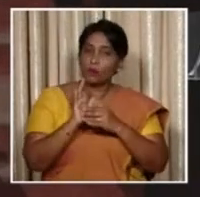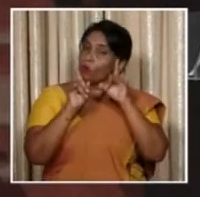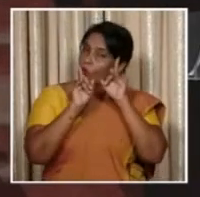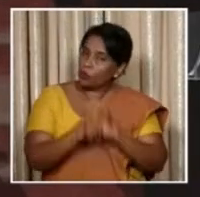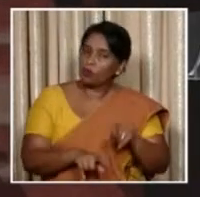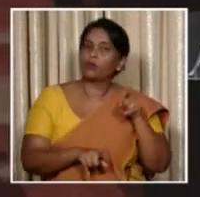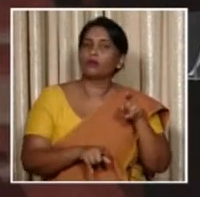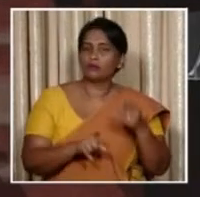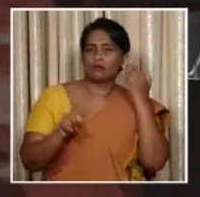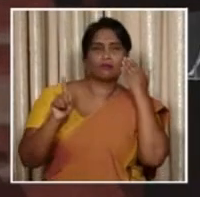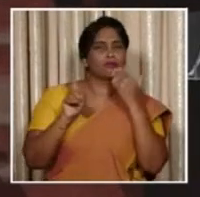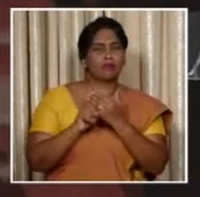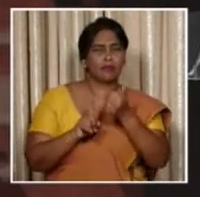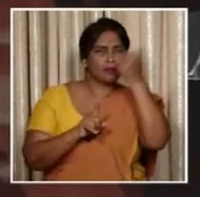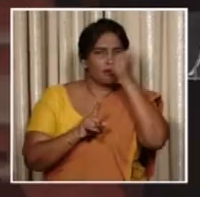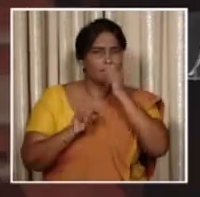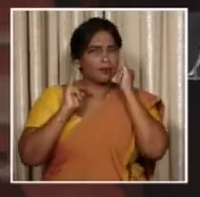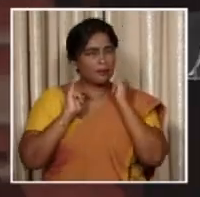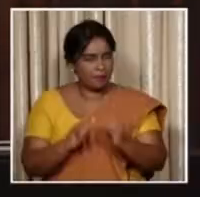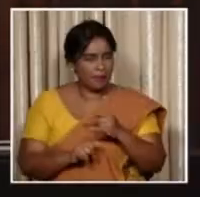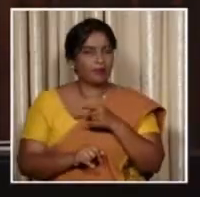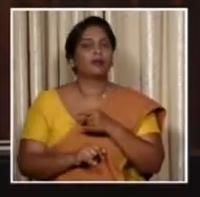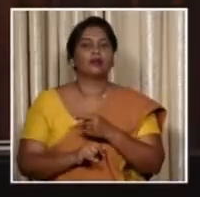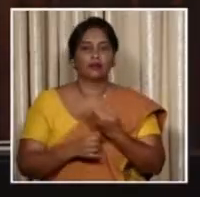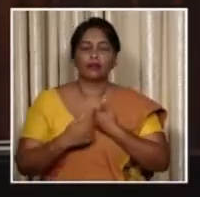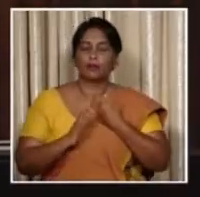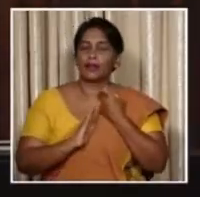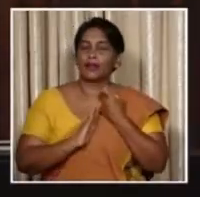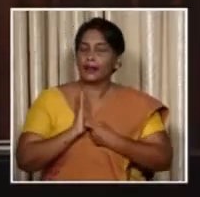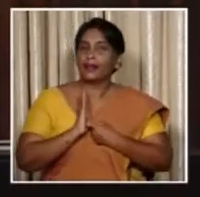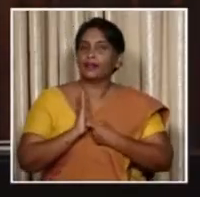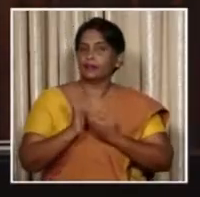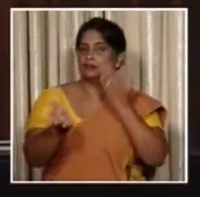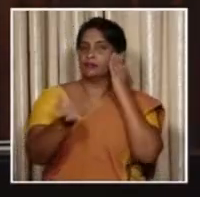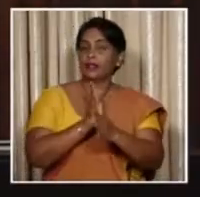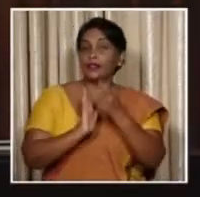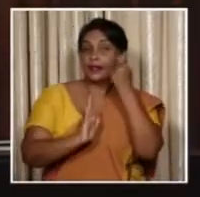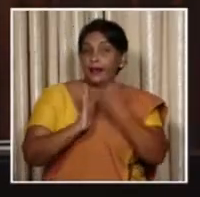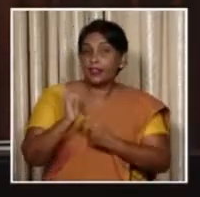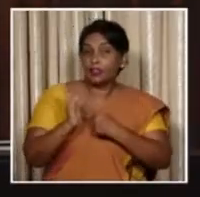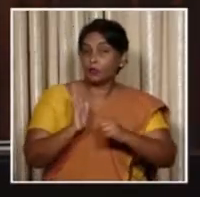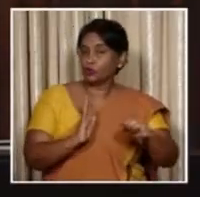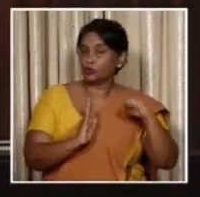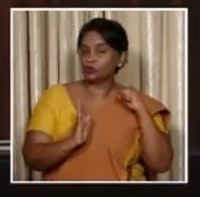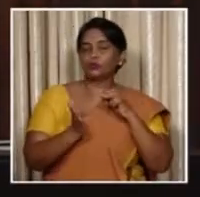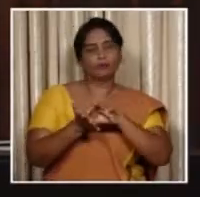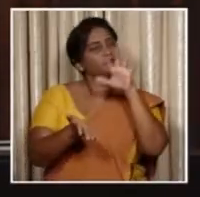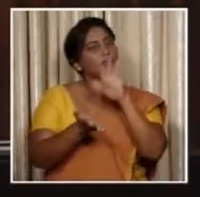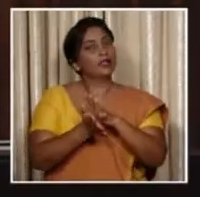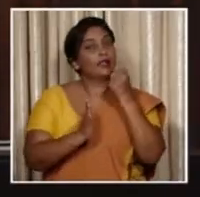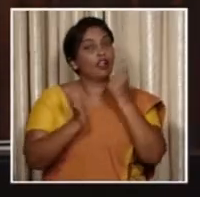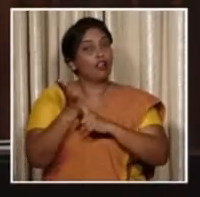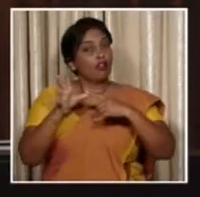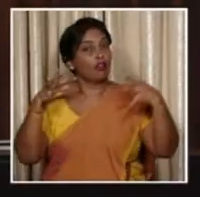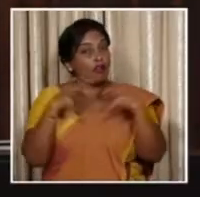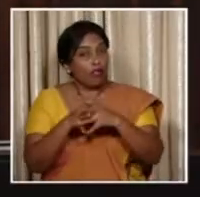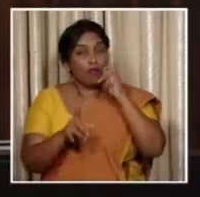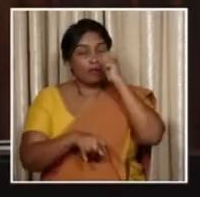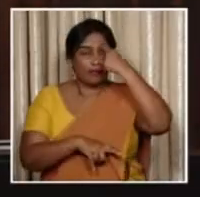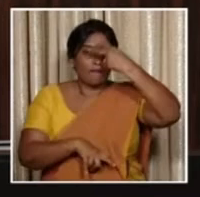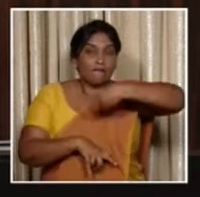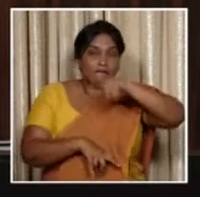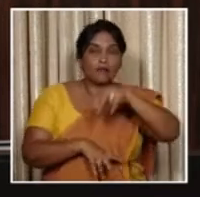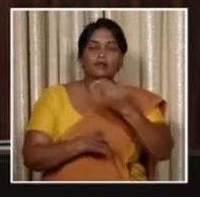වගේම තුඩු දී තිබෙන වංචා දූෂණ පිළිබඳවත් අපේ නීතිය ඉටුකට නීතියේ විධාන ආධිපත්‍යයත් නීතිය පිළිබඳ ජනතාවගේ තියෙන